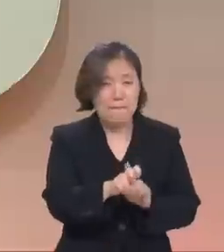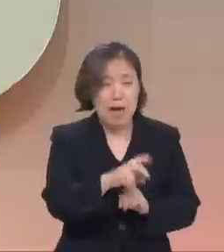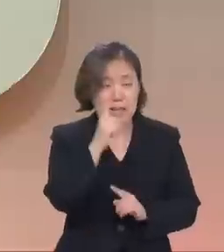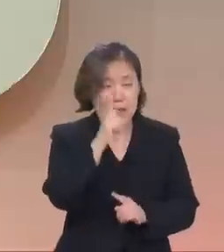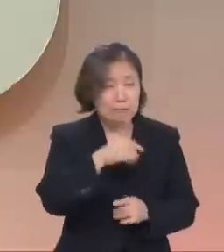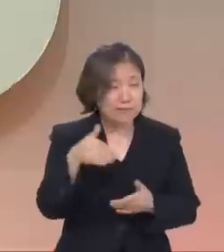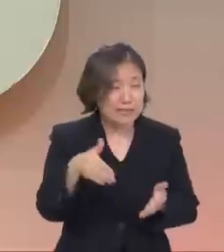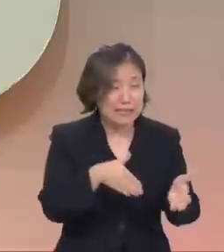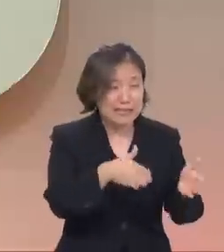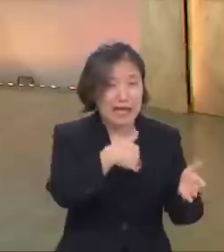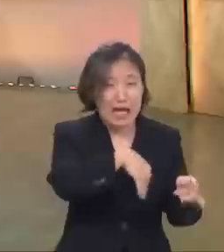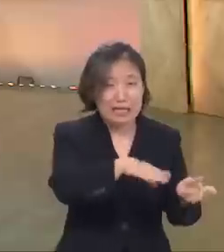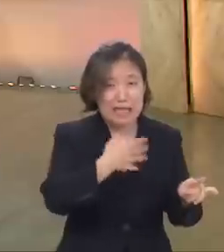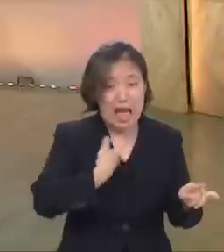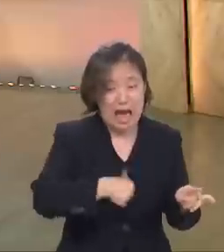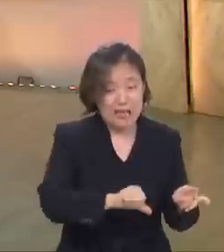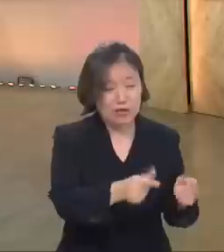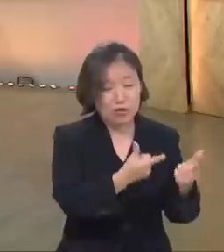존재일뿐